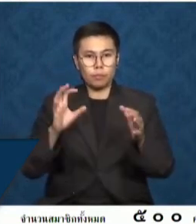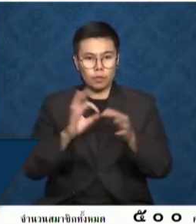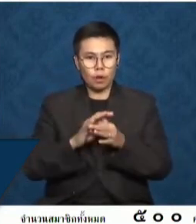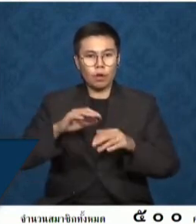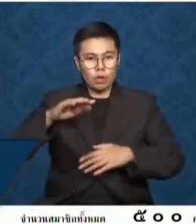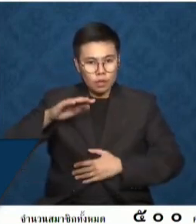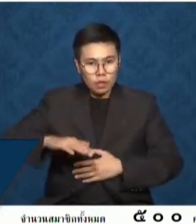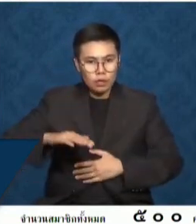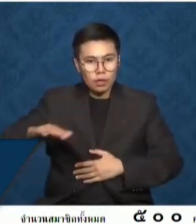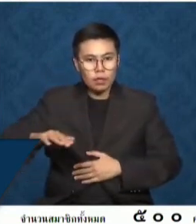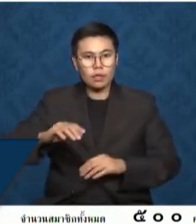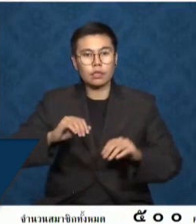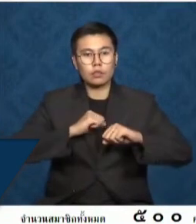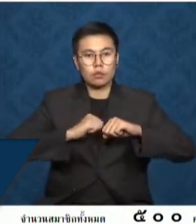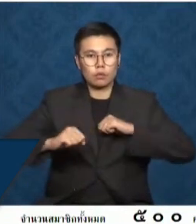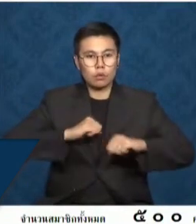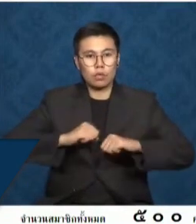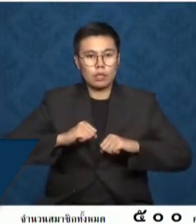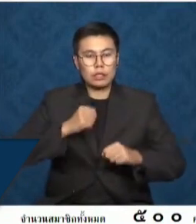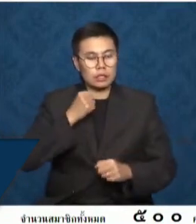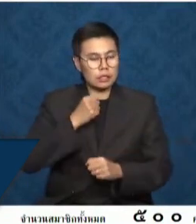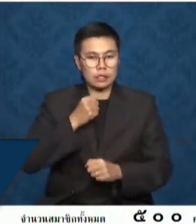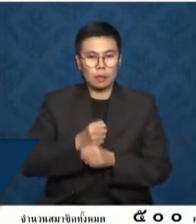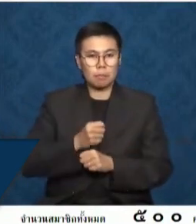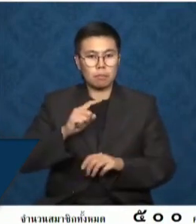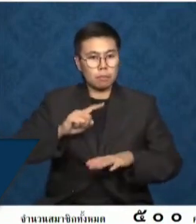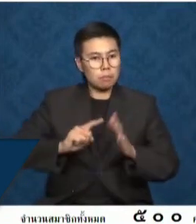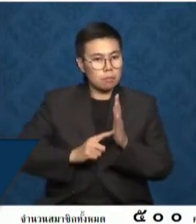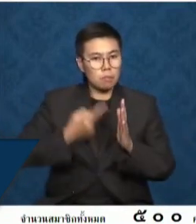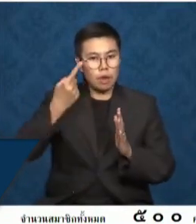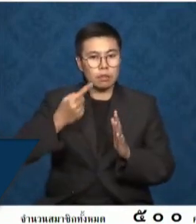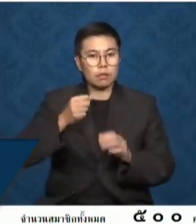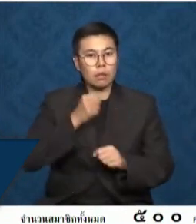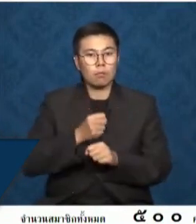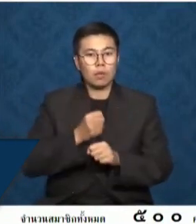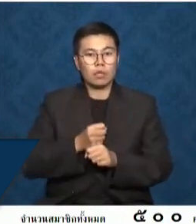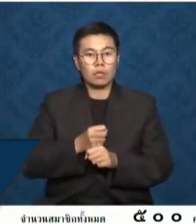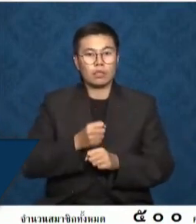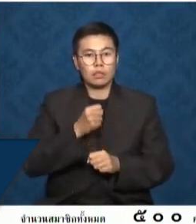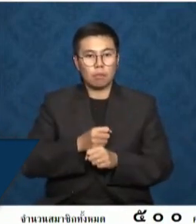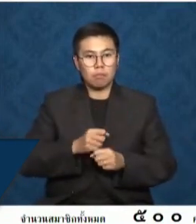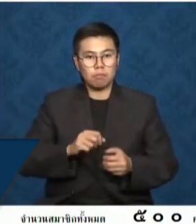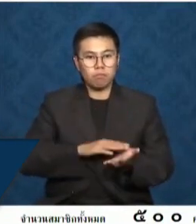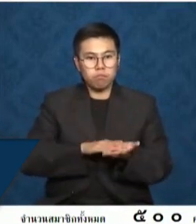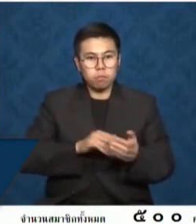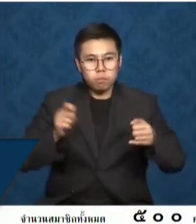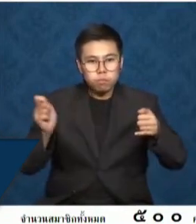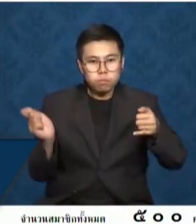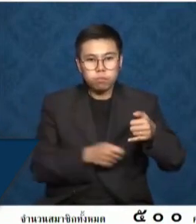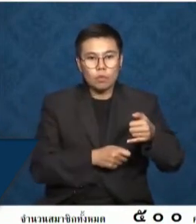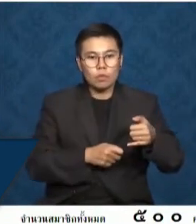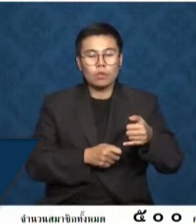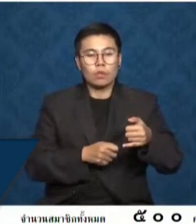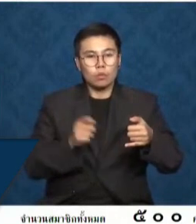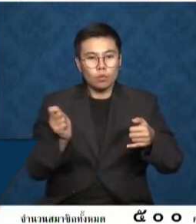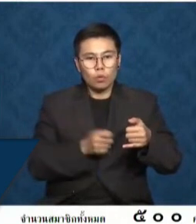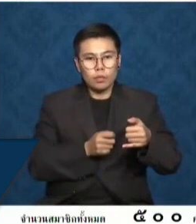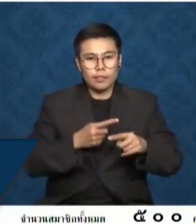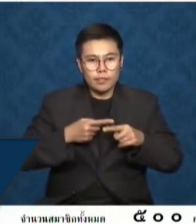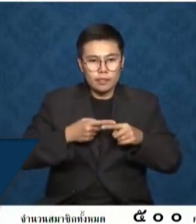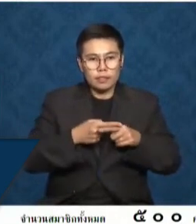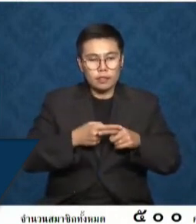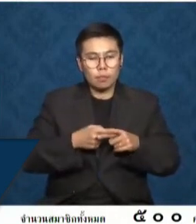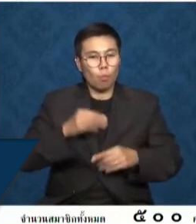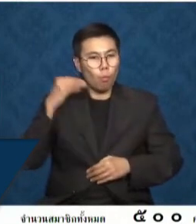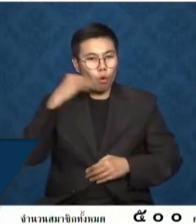ด็กและเยาวชนสิ่งที่เราทำเป็นอย่างแรกคือการลงโทษเพราะคิดว่าตีก่อนตีให้เจ็บเจ็บมากๆเดี๋ย